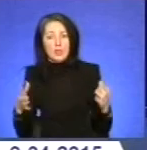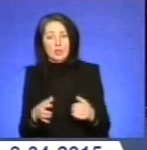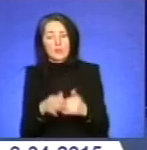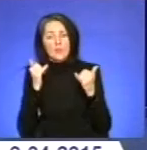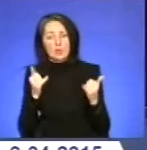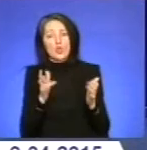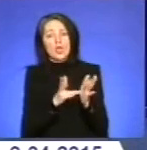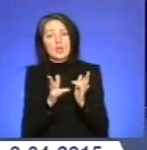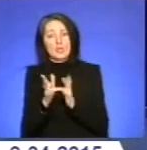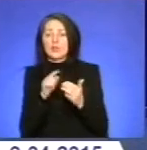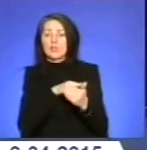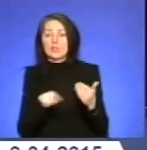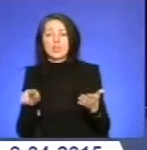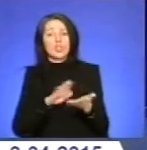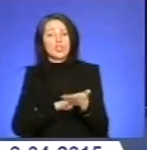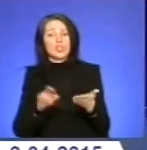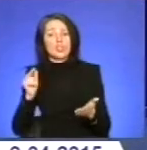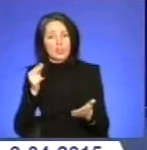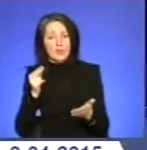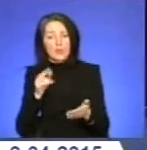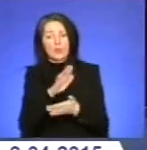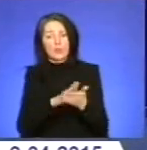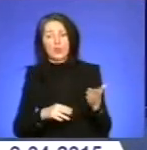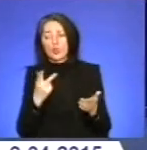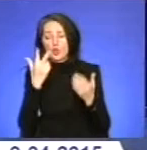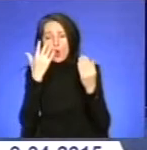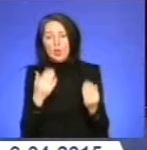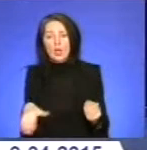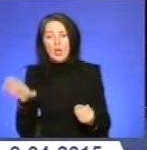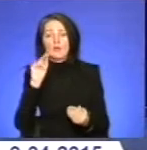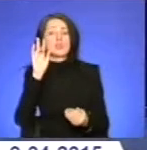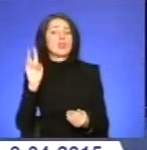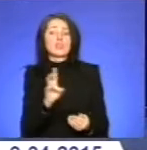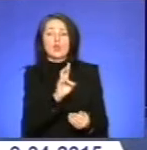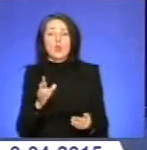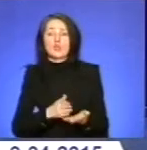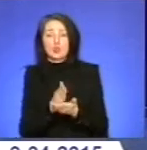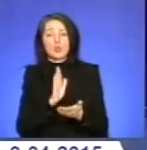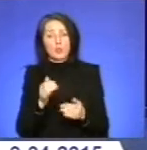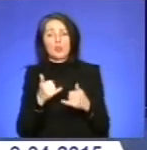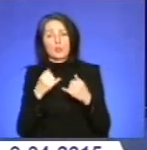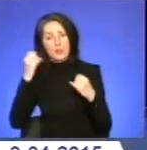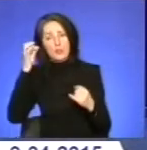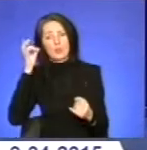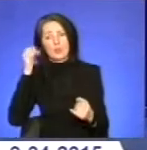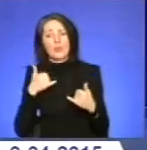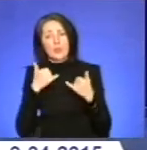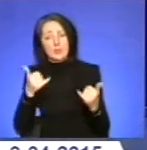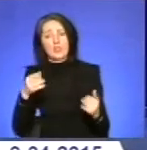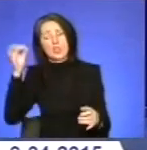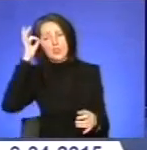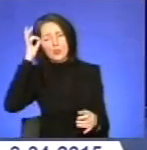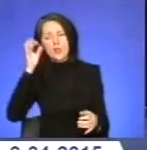Сьогодні християни відзначають чистий четвер. Віднині впродовж трьох днів усі церковні служби будуть присвячені спогадам земних страждань Ісуса Христа.